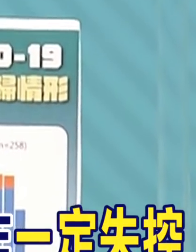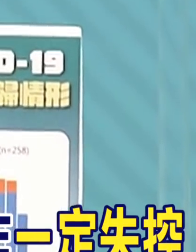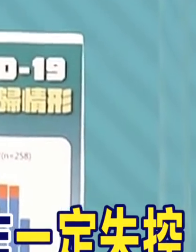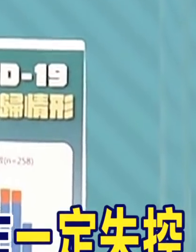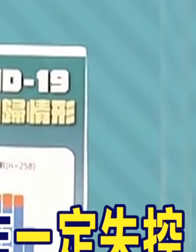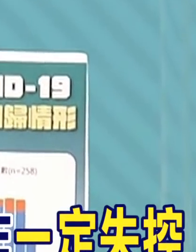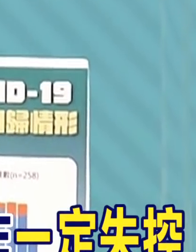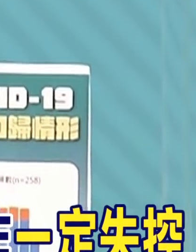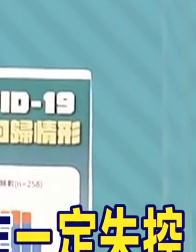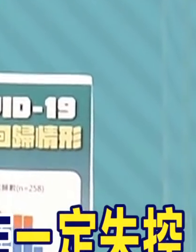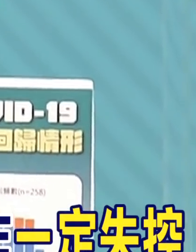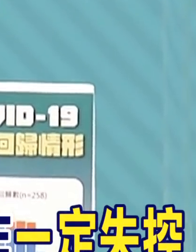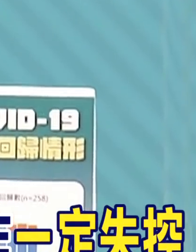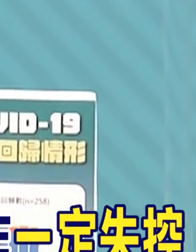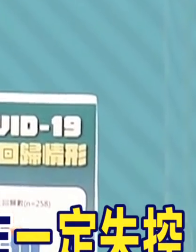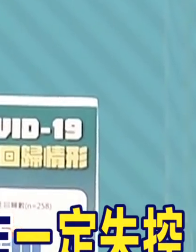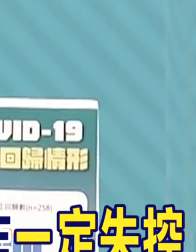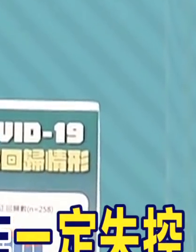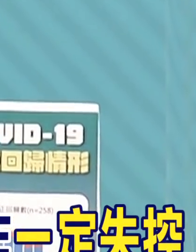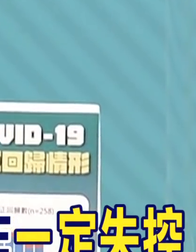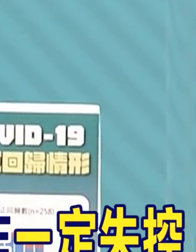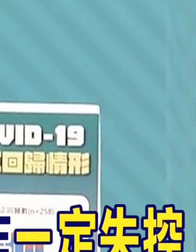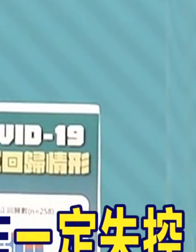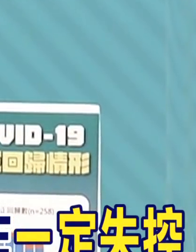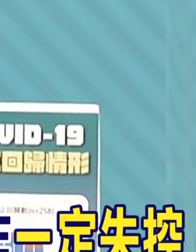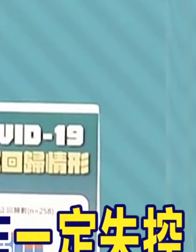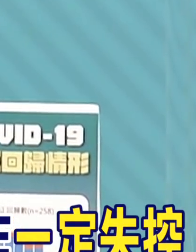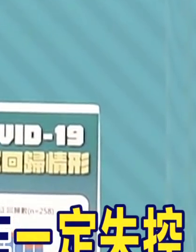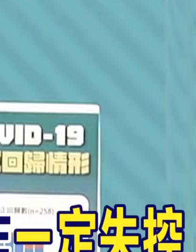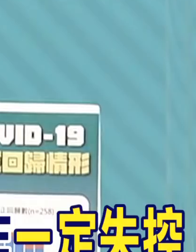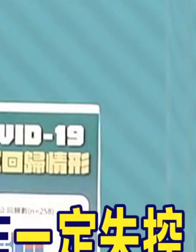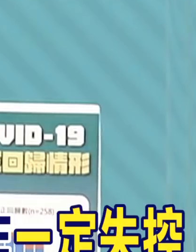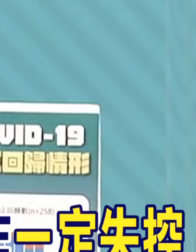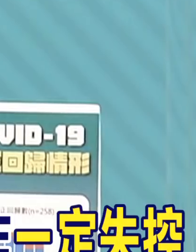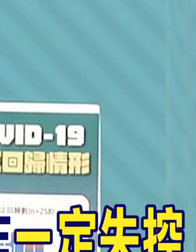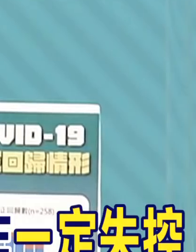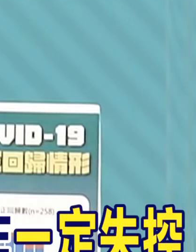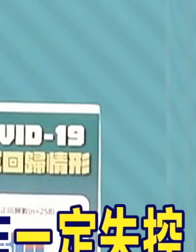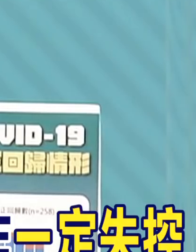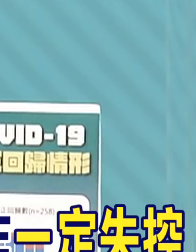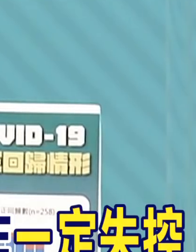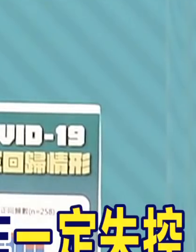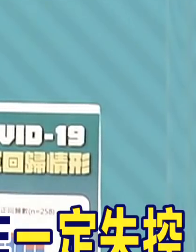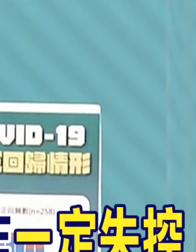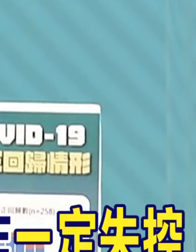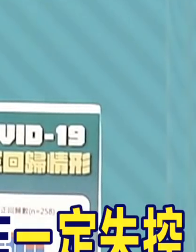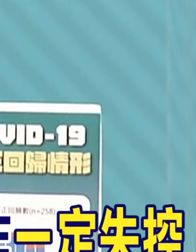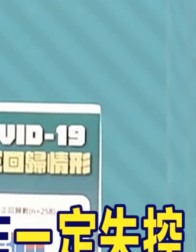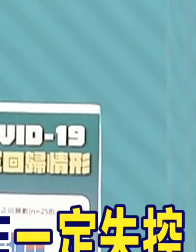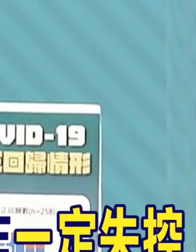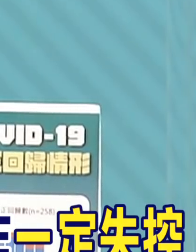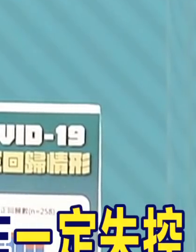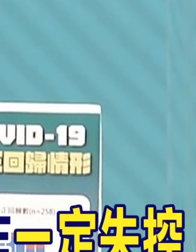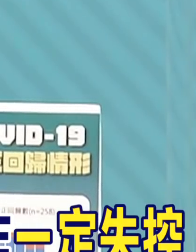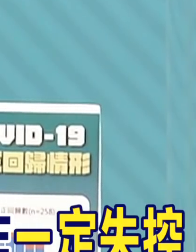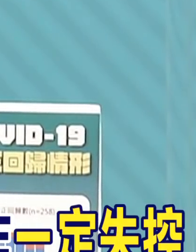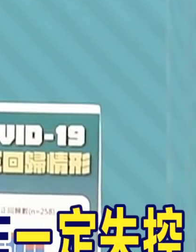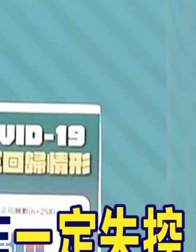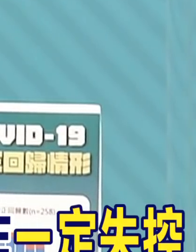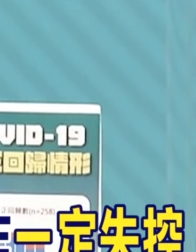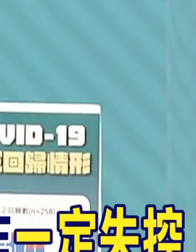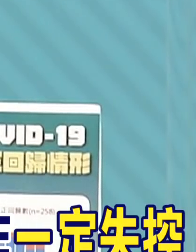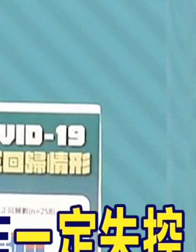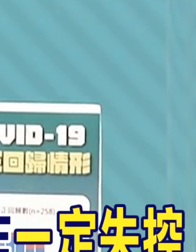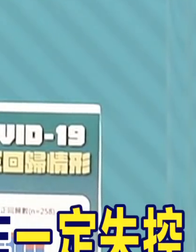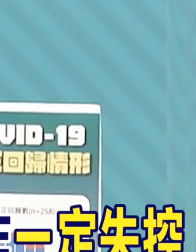个趋势是会往上飙升的，因为在其他国家、哦、达到这种社区感染一定的数量、哦、基本